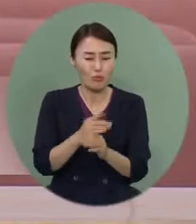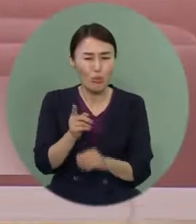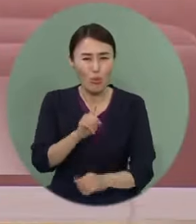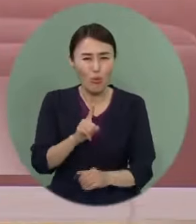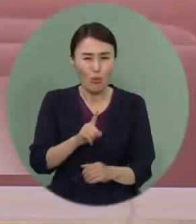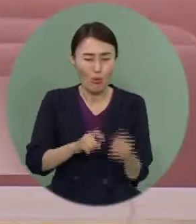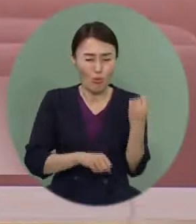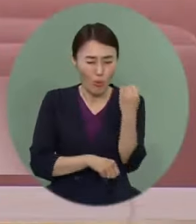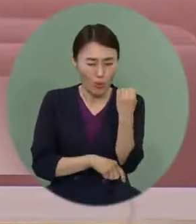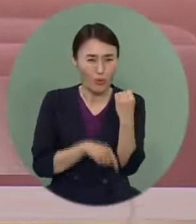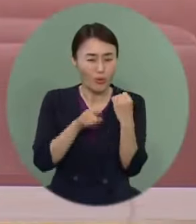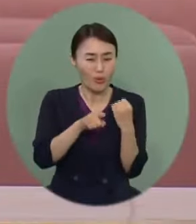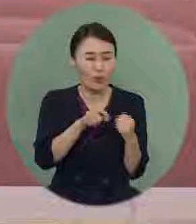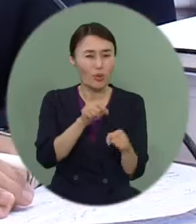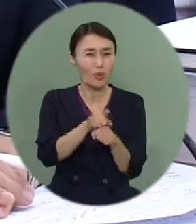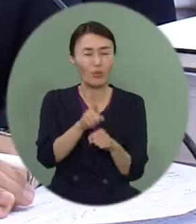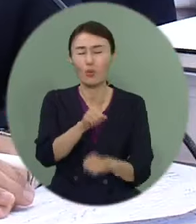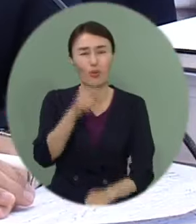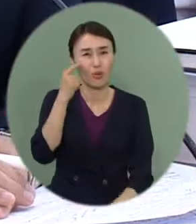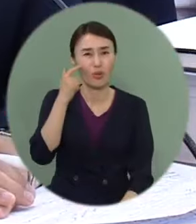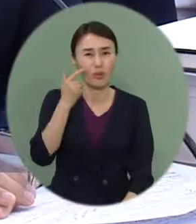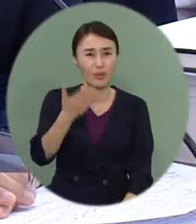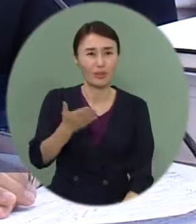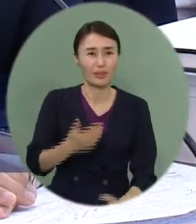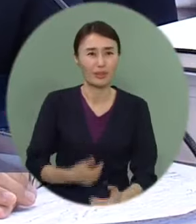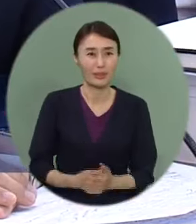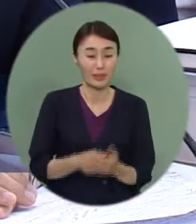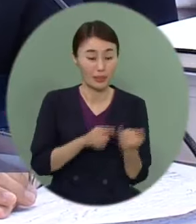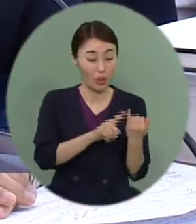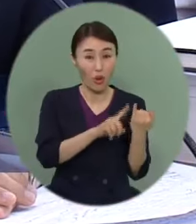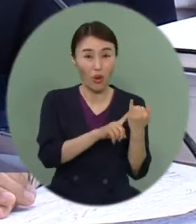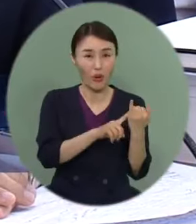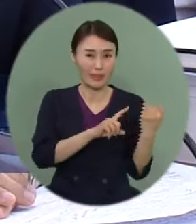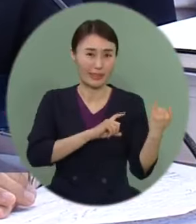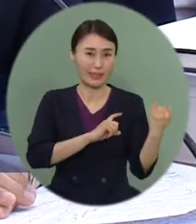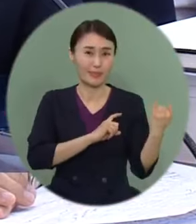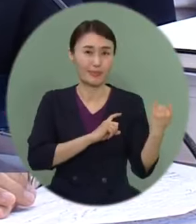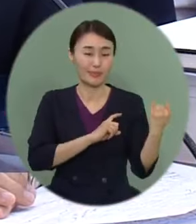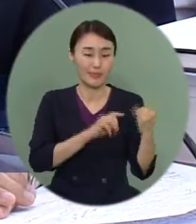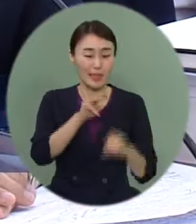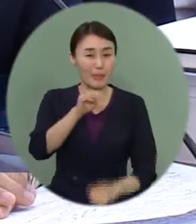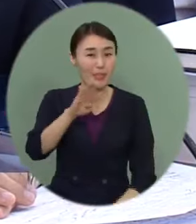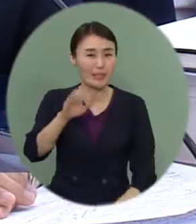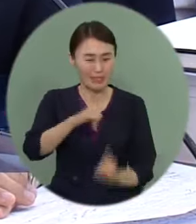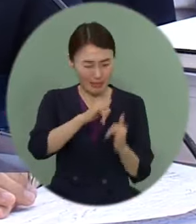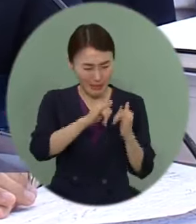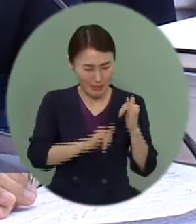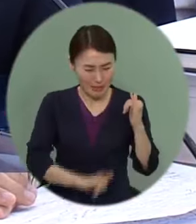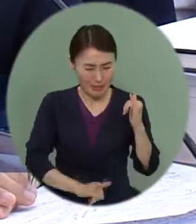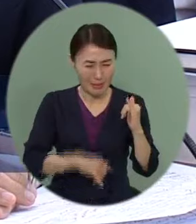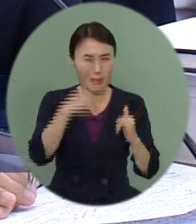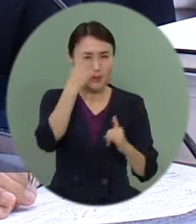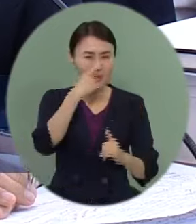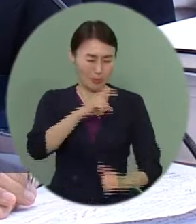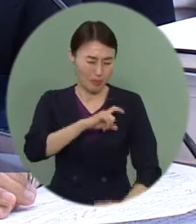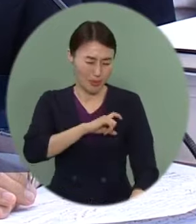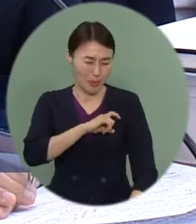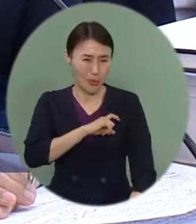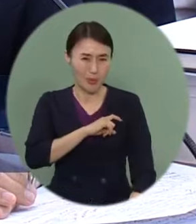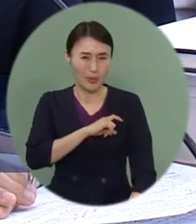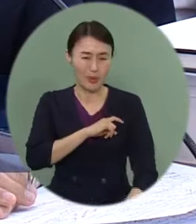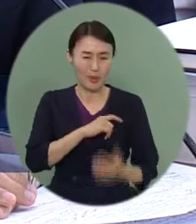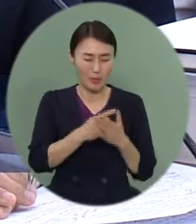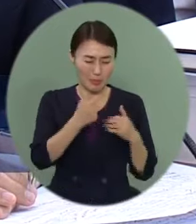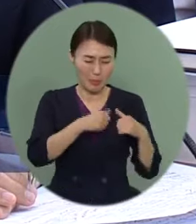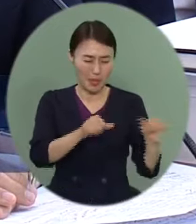이른바 본질이냐고 되물었습니다. 지금 이진숙이라는 이름은 MBC 역사에 부끄러운 사람들 그